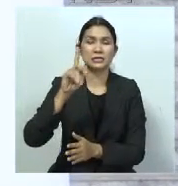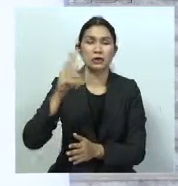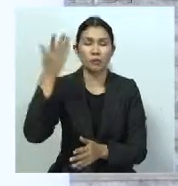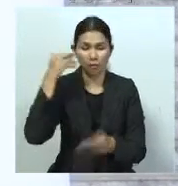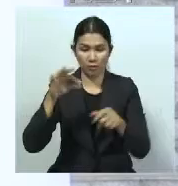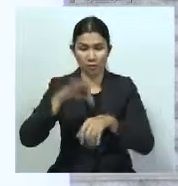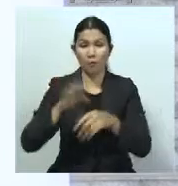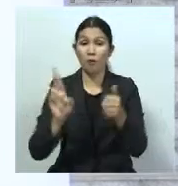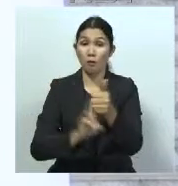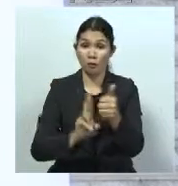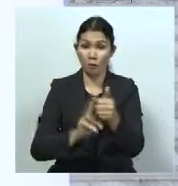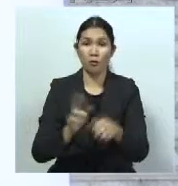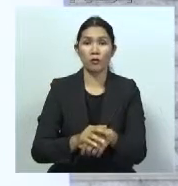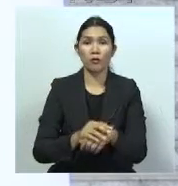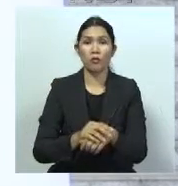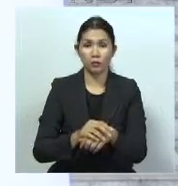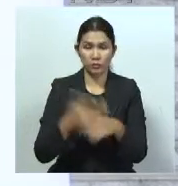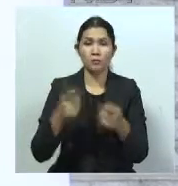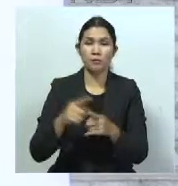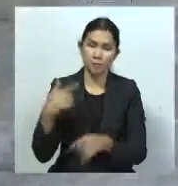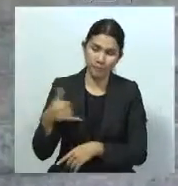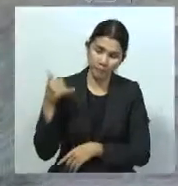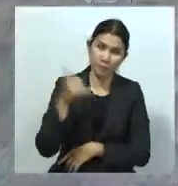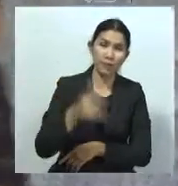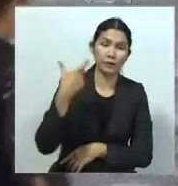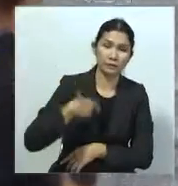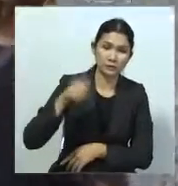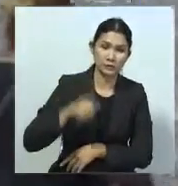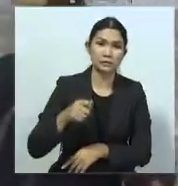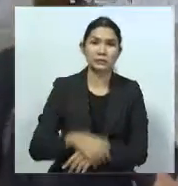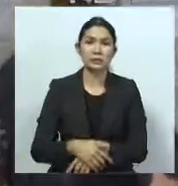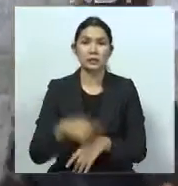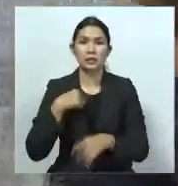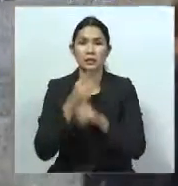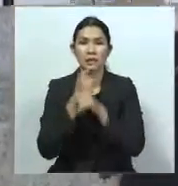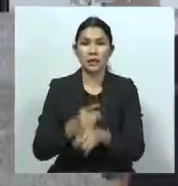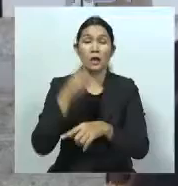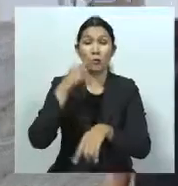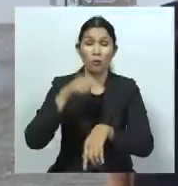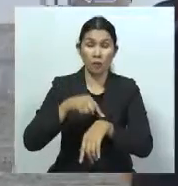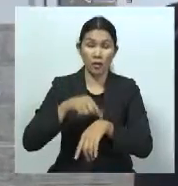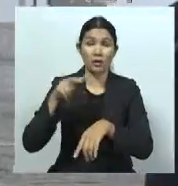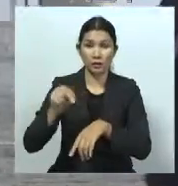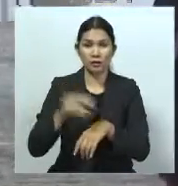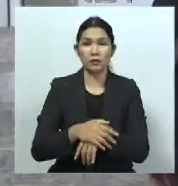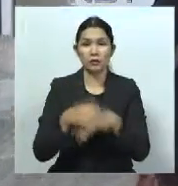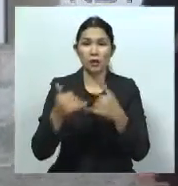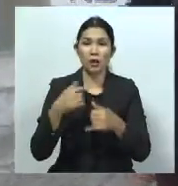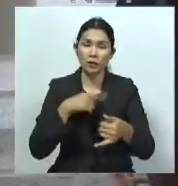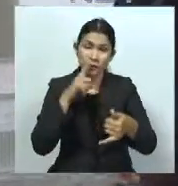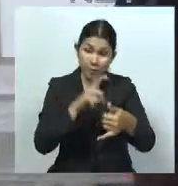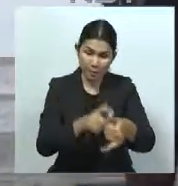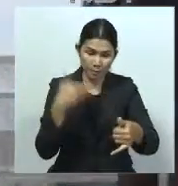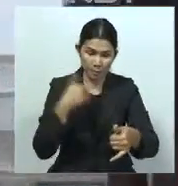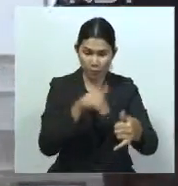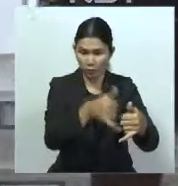องเจ้าอาวาสวัดกุดีทองจำเลยอีกคนก็เดินทางมาที่ศาลตามการนัดสืบพยานฝ่ายโจทซึ่งวันนี้มีการสืบพยาน6